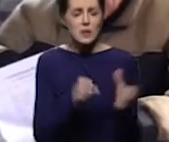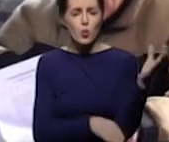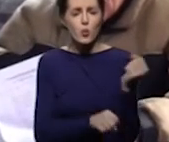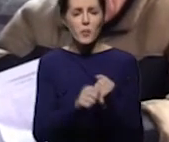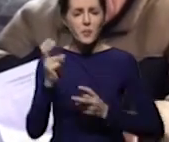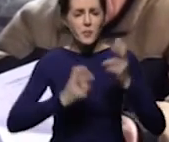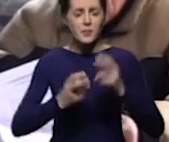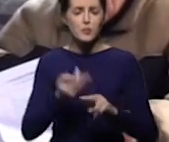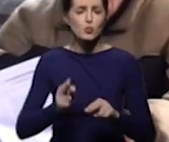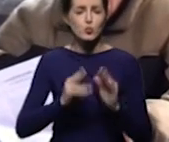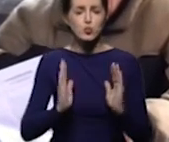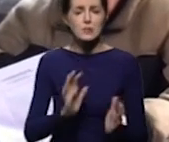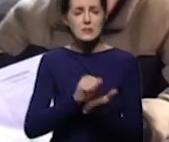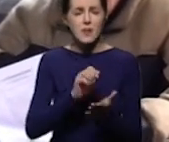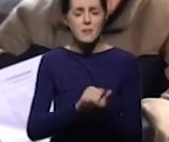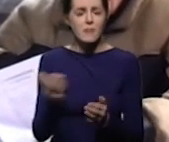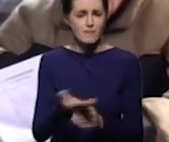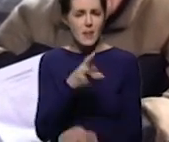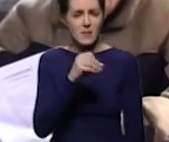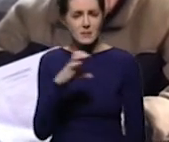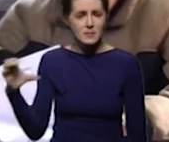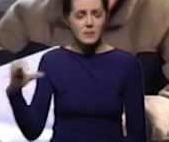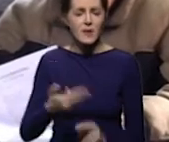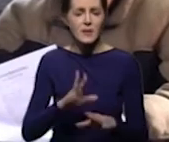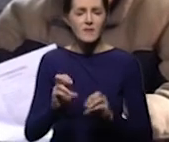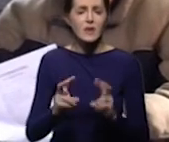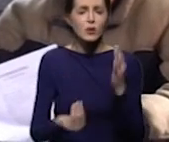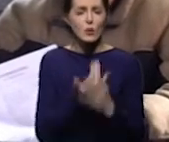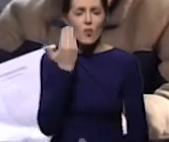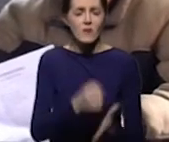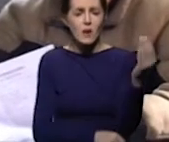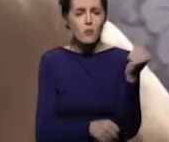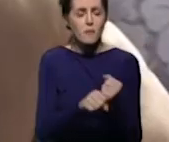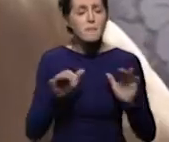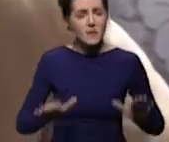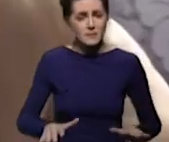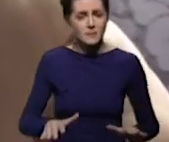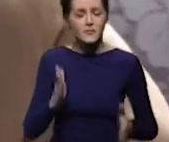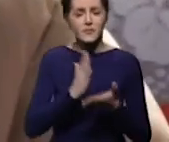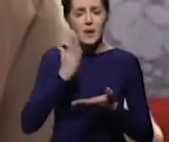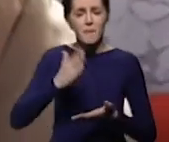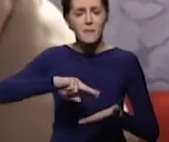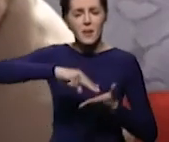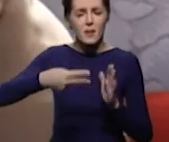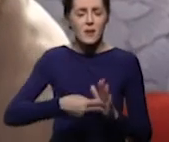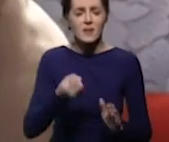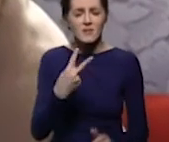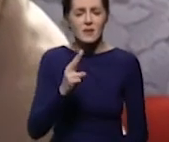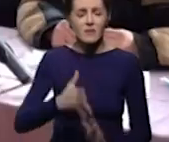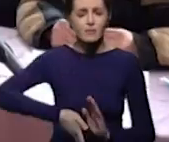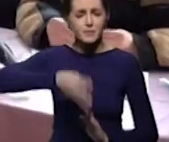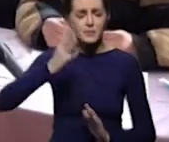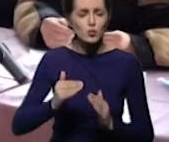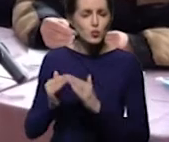підприємство, яке буде займатися лісосмугами. А це – нові робочі місця. Є плани щодо реконструкції 12-квартирного